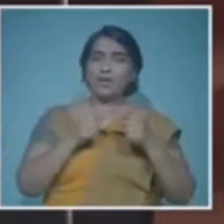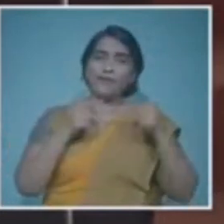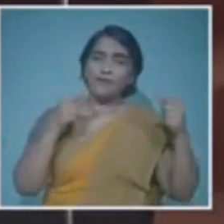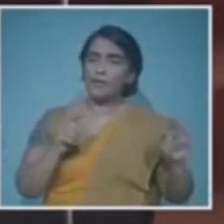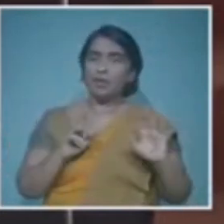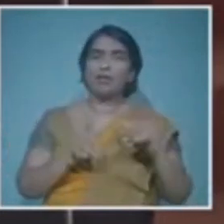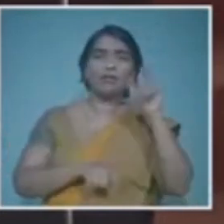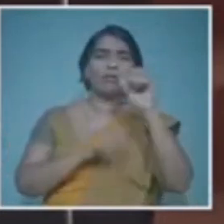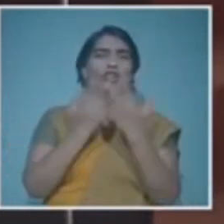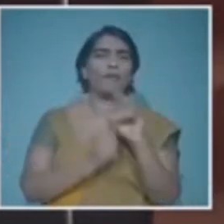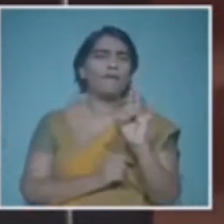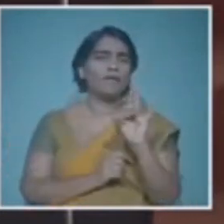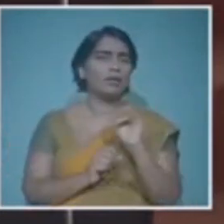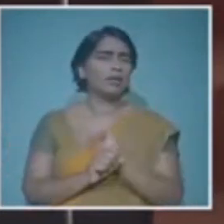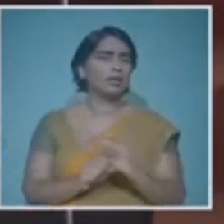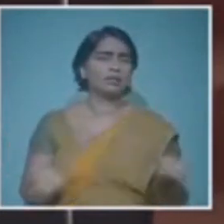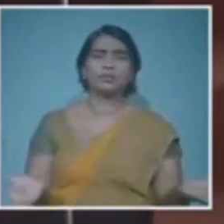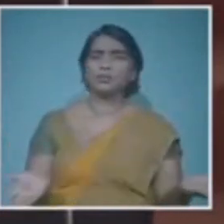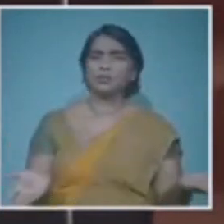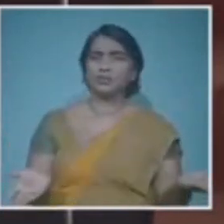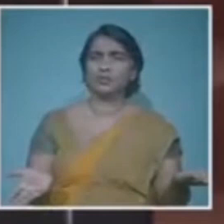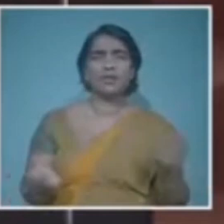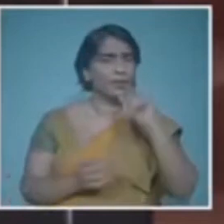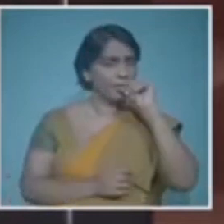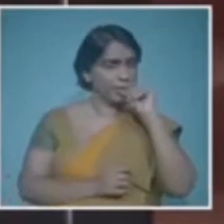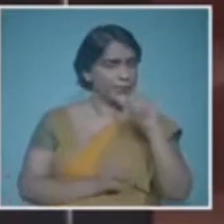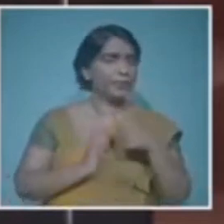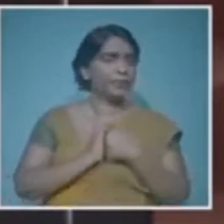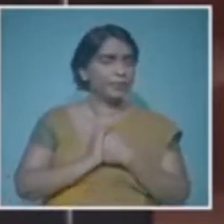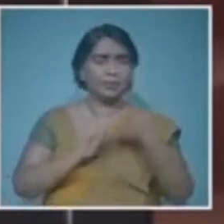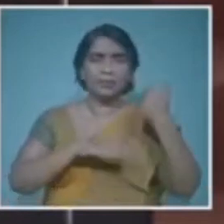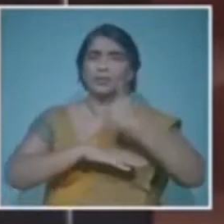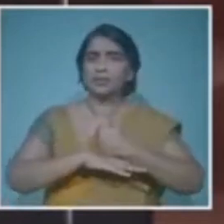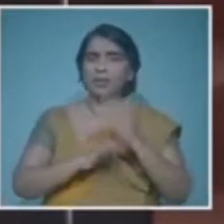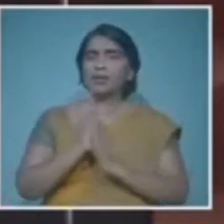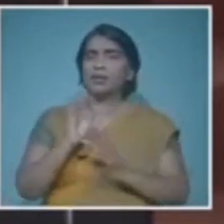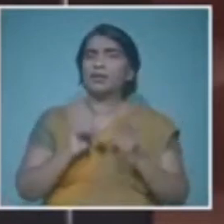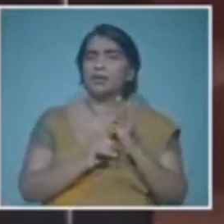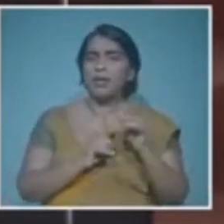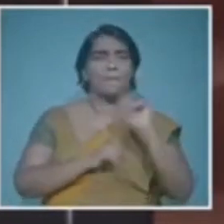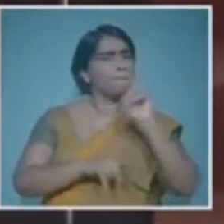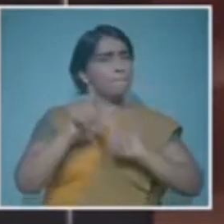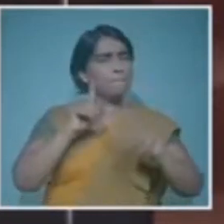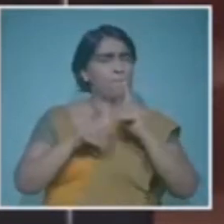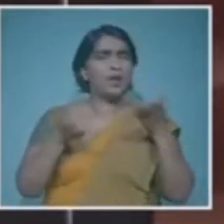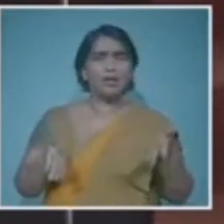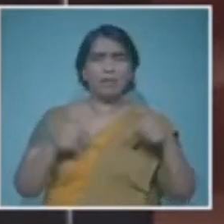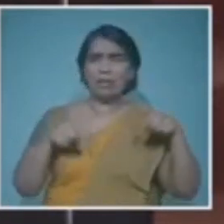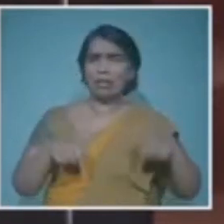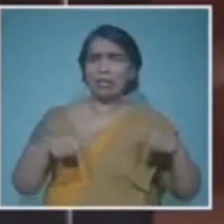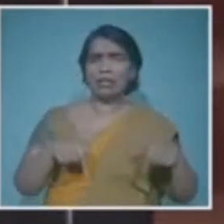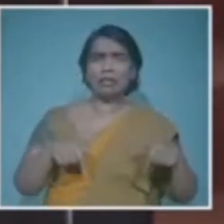අද විපාක්වත් මේකේ නැහැ. ඇත්ත වශයෙන්ම ගරු බූලාසනාරුඩ මන්ත්‍රීතුමනි මේ පාර්ලිමේන්තුව